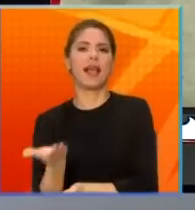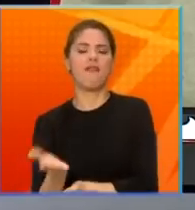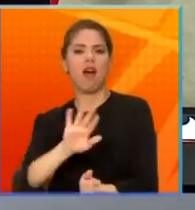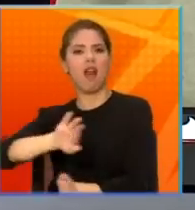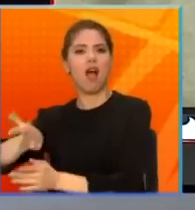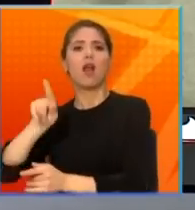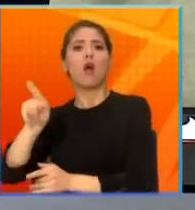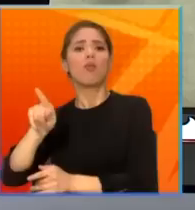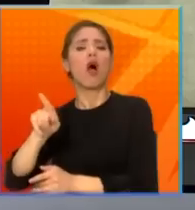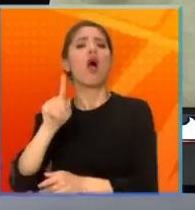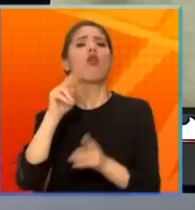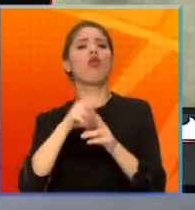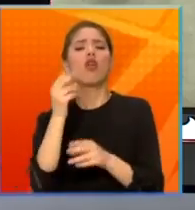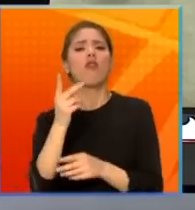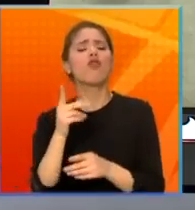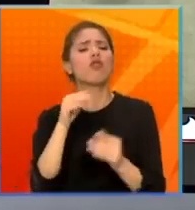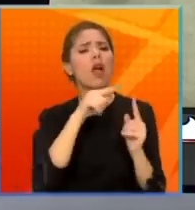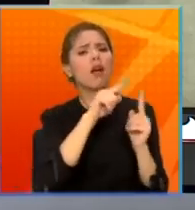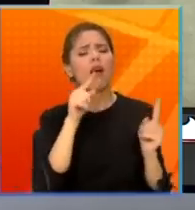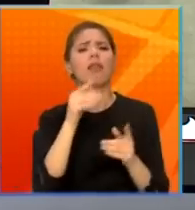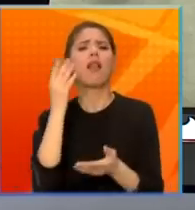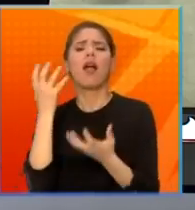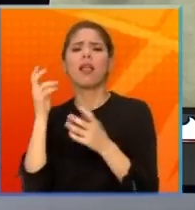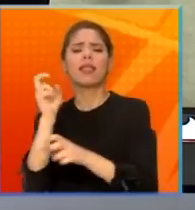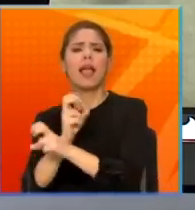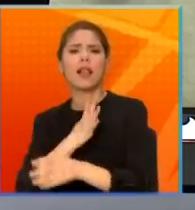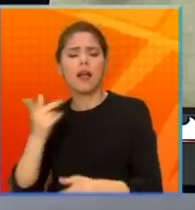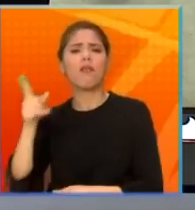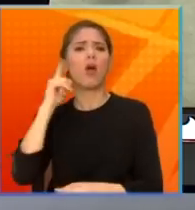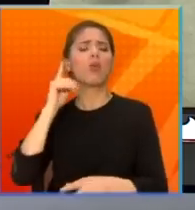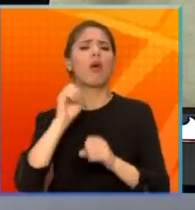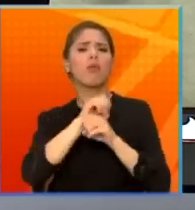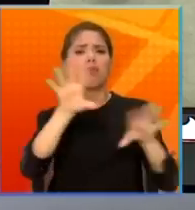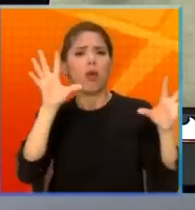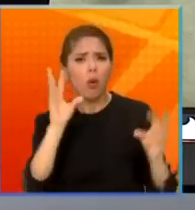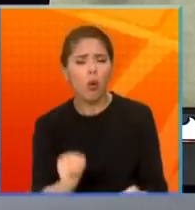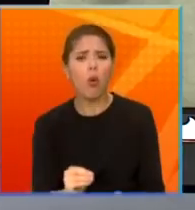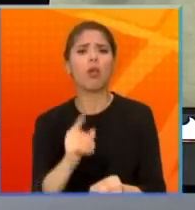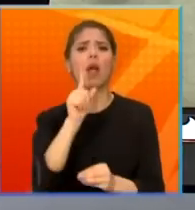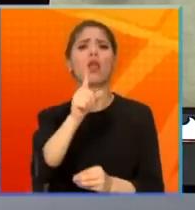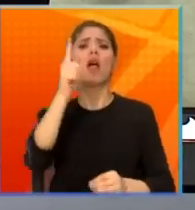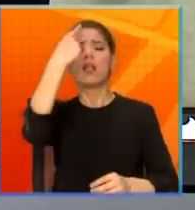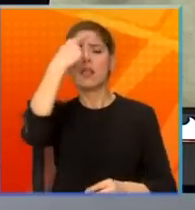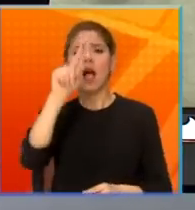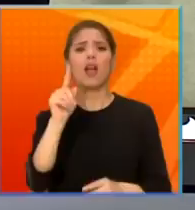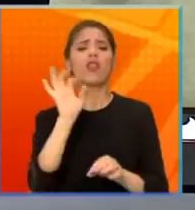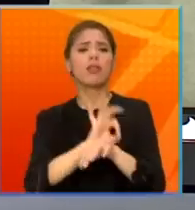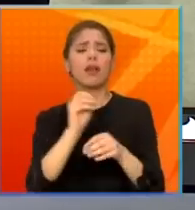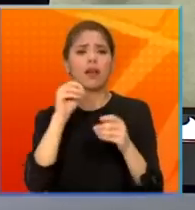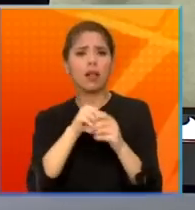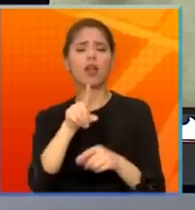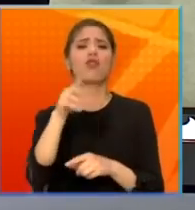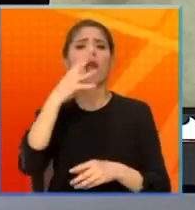var ki en az koronavirüs kadar tehlikeli. Kulaktan kulağa yayılan, dolaşıma sokulduktan sonra sadece dakikalar